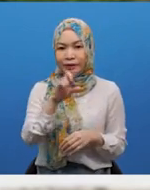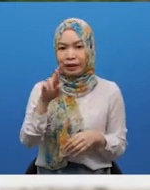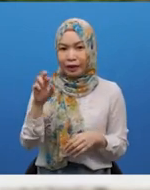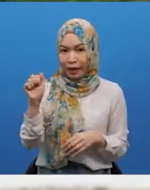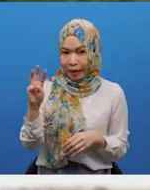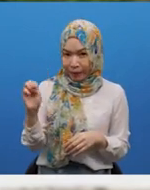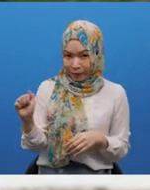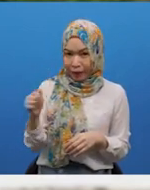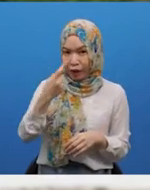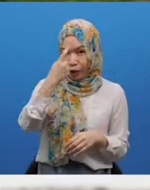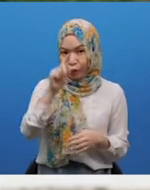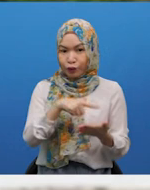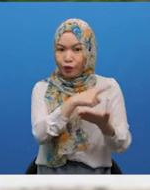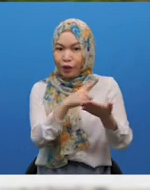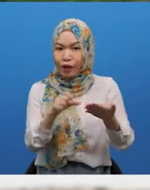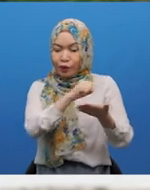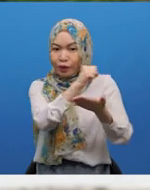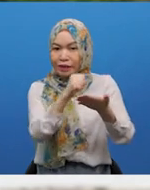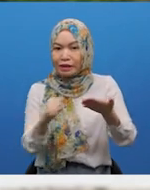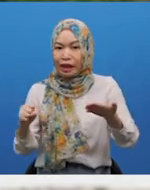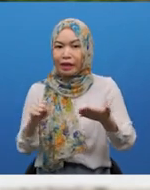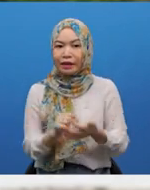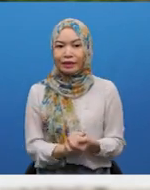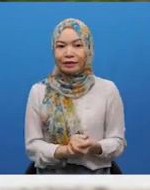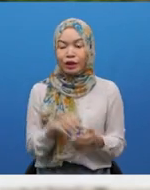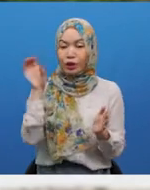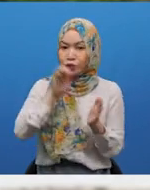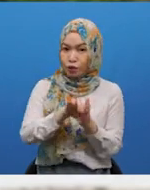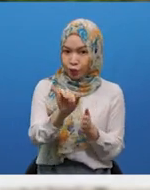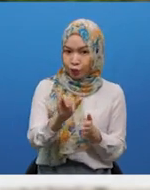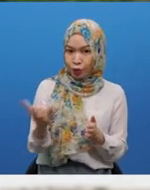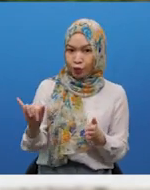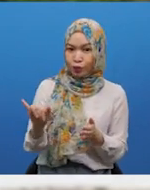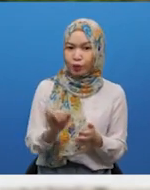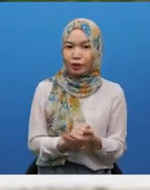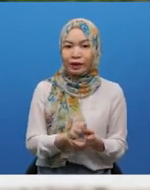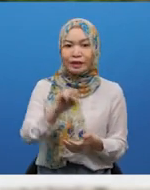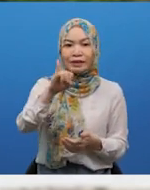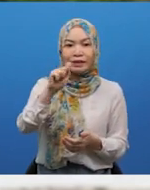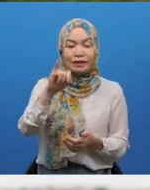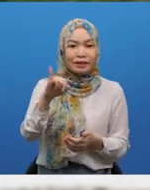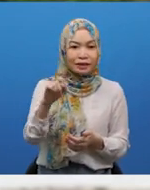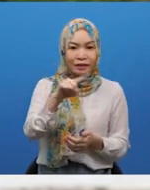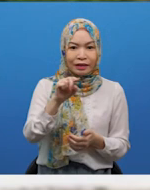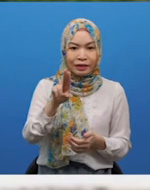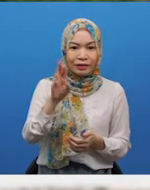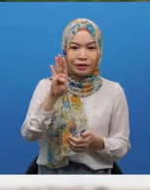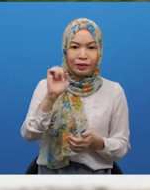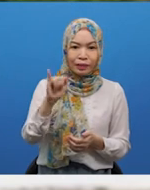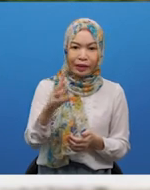melagukan syair. Antaranya, irama narasi, irama Siti Zubaidah, irama